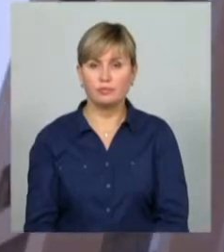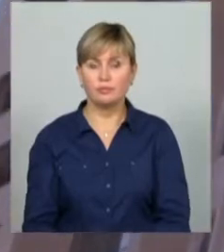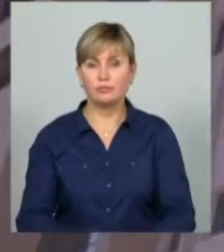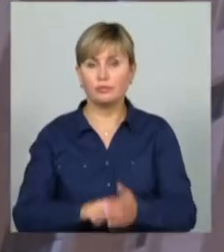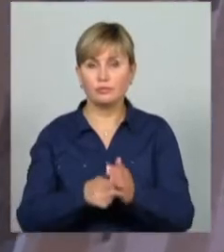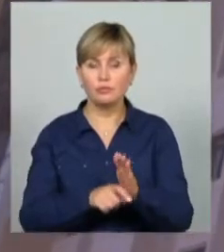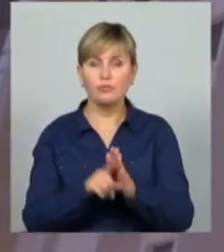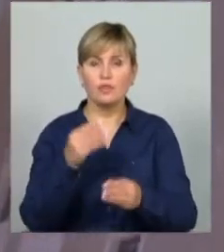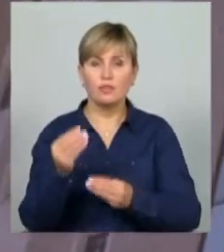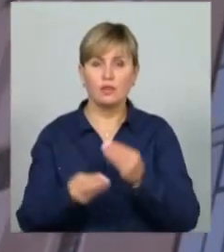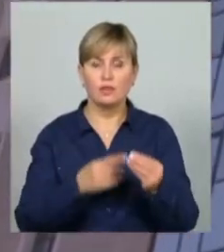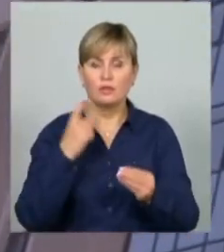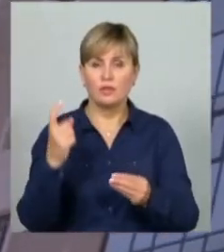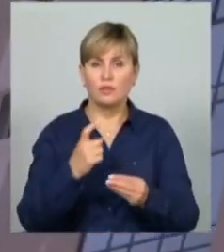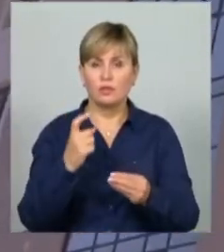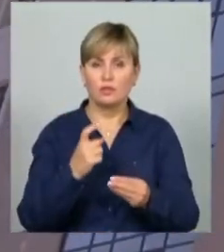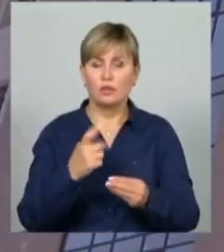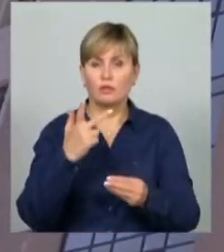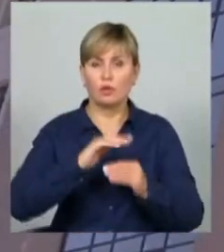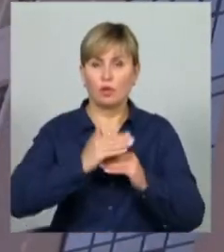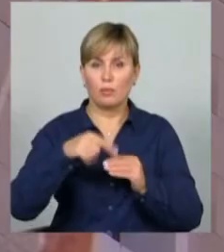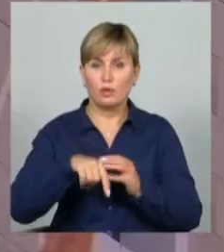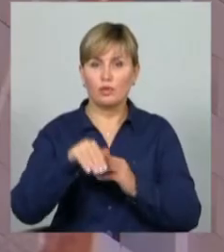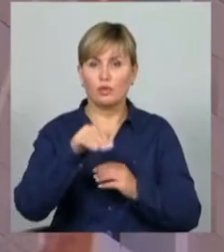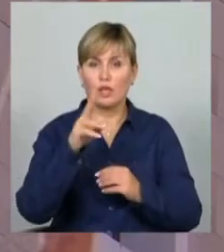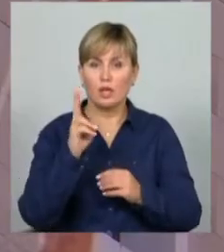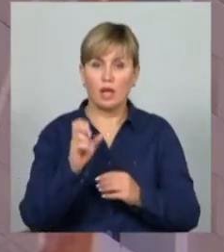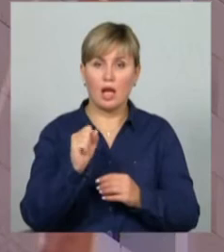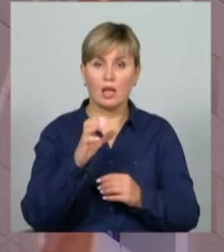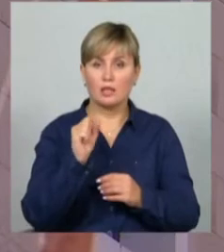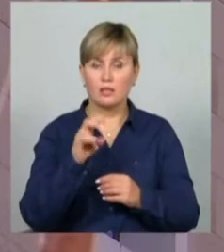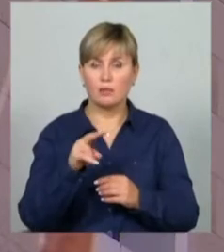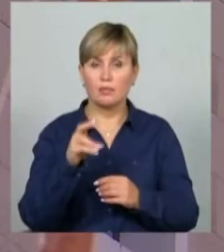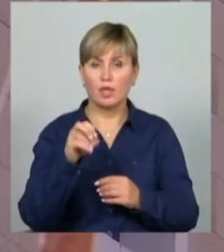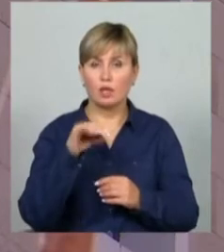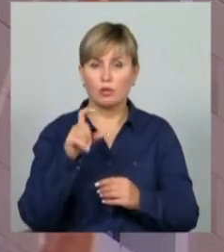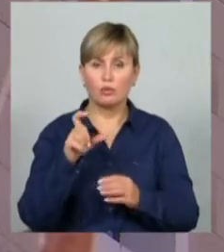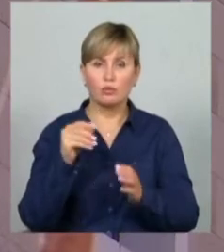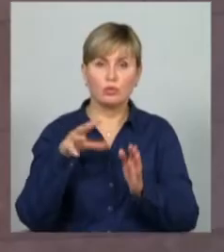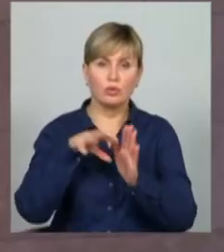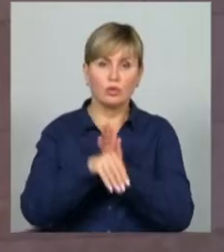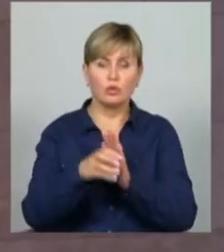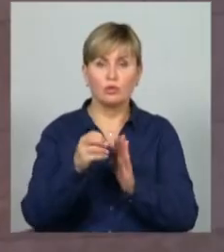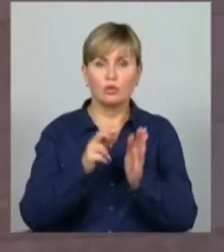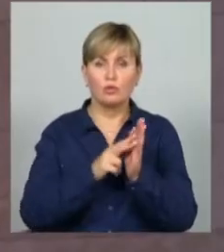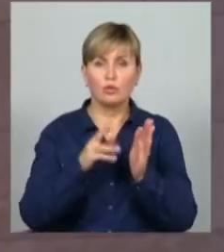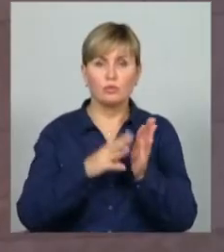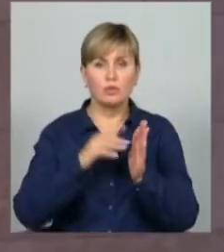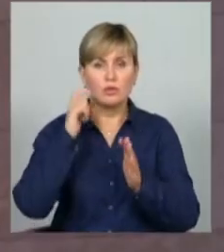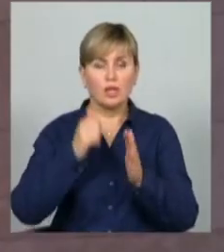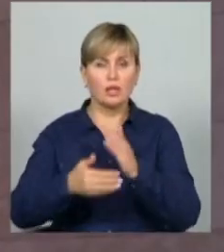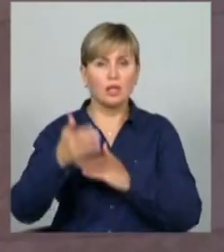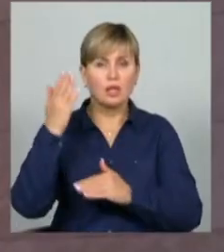Ключи начали выдавать владельцам квартир в 3 подъездах ЖК «Айсанам Делюкс». Люди вложились в покупку квартир еще 8-9 лет